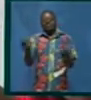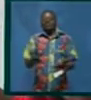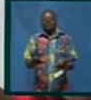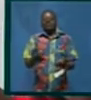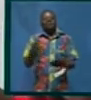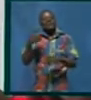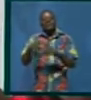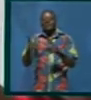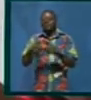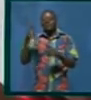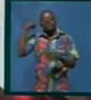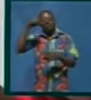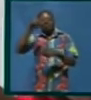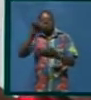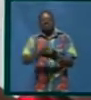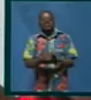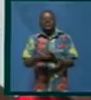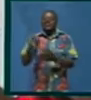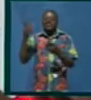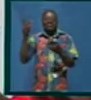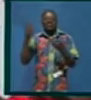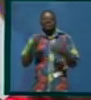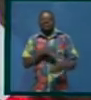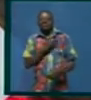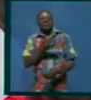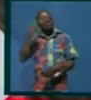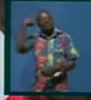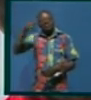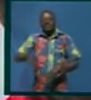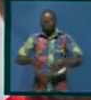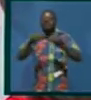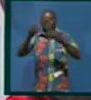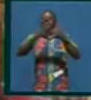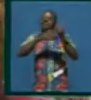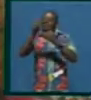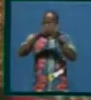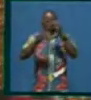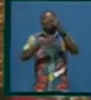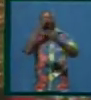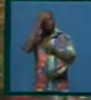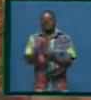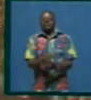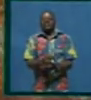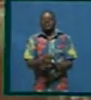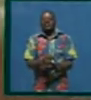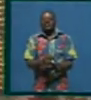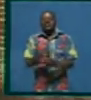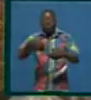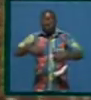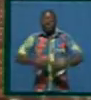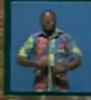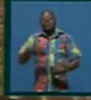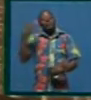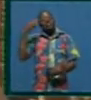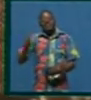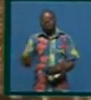divertissement, mais le divertissement aussi, ça contribue à la construction d'une nation. Jeunesse burkinabé et